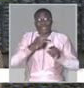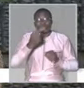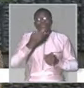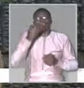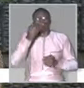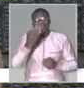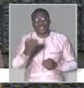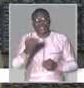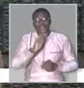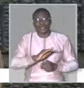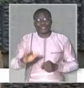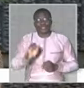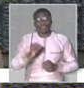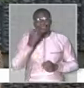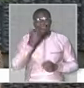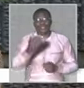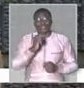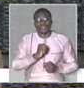merci, que ces enfants les remercient.